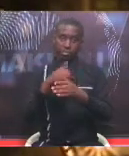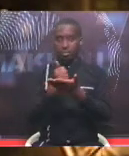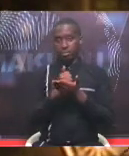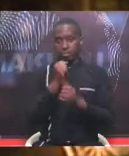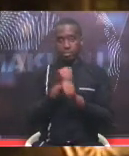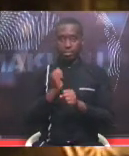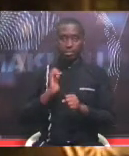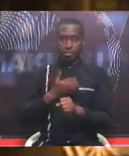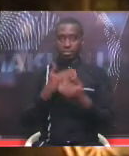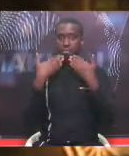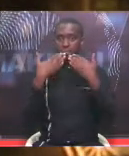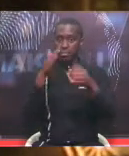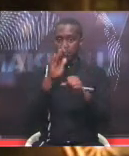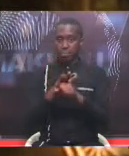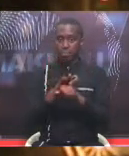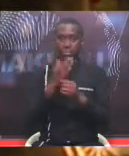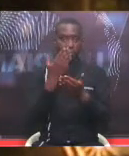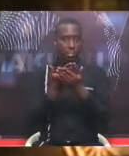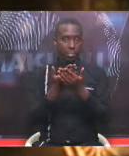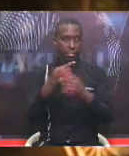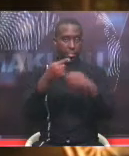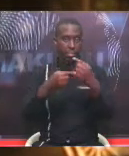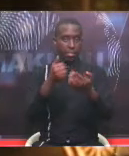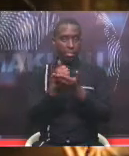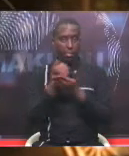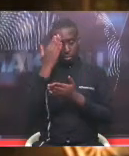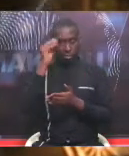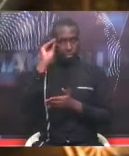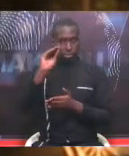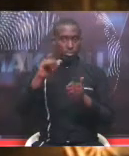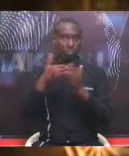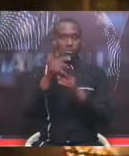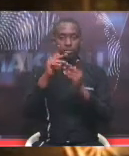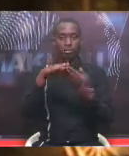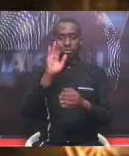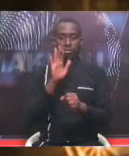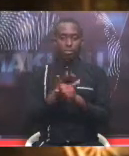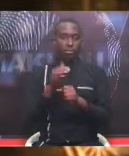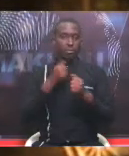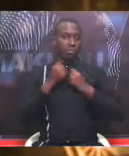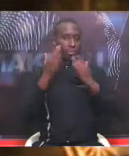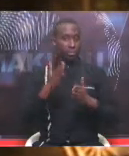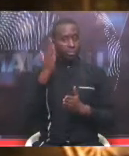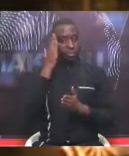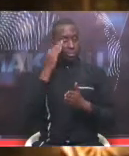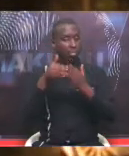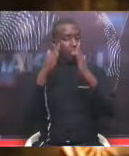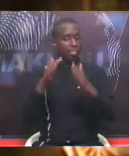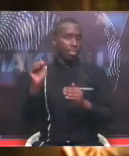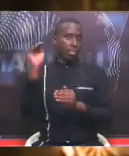kazi kacu turabashimiye kandi tubasaba kujya mudufasha kugira ngo ubutumwa bugere kuri benshi abanyarwanda bajye bamenya iby'ubuyobozi